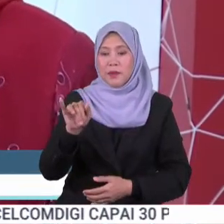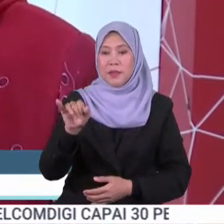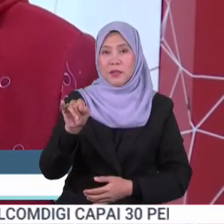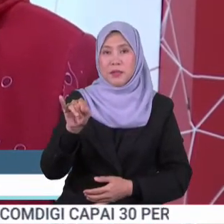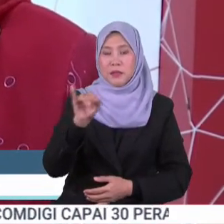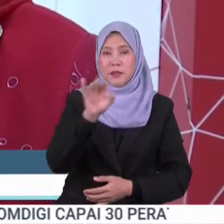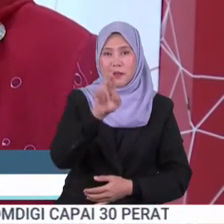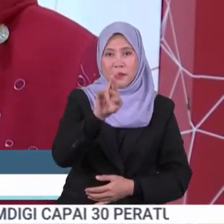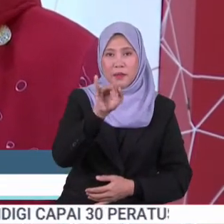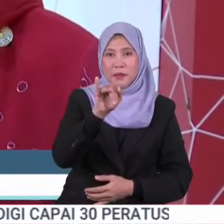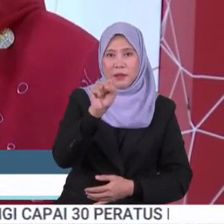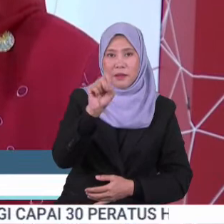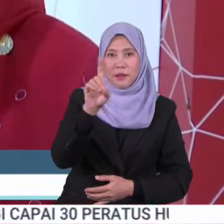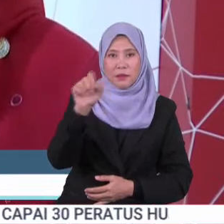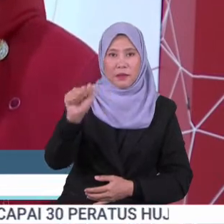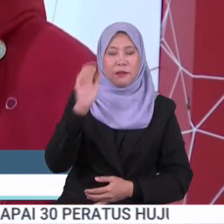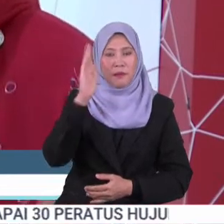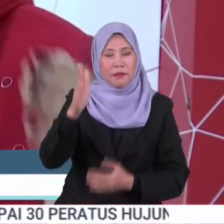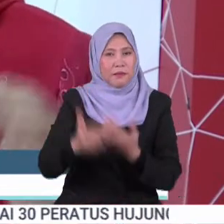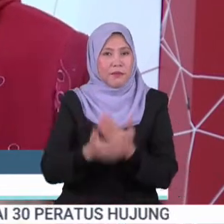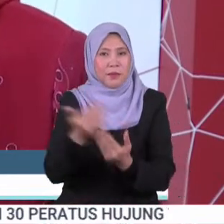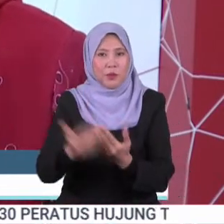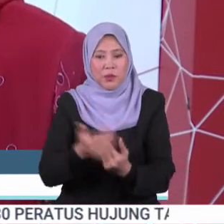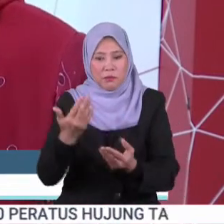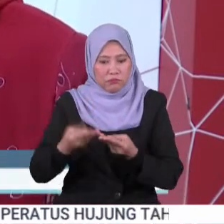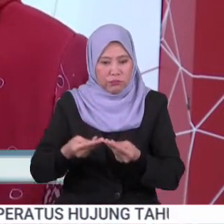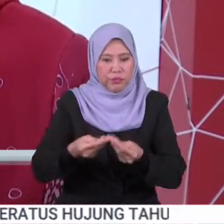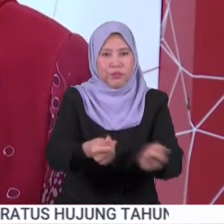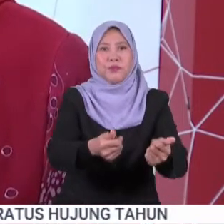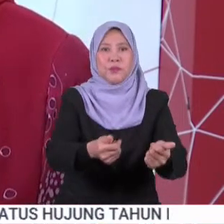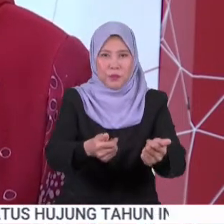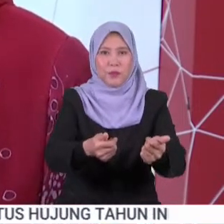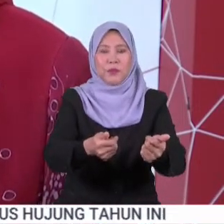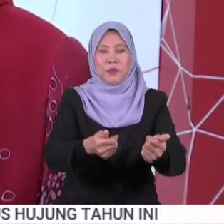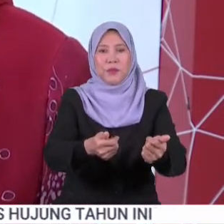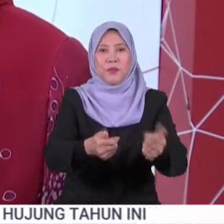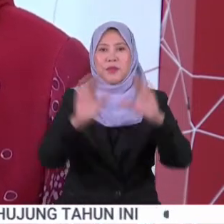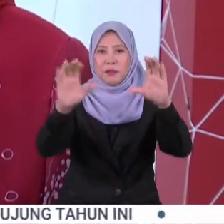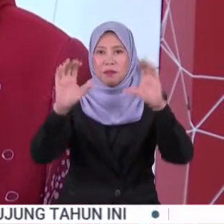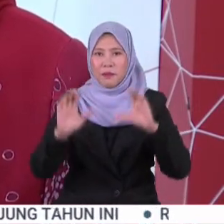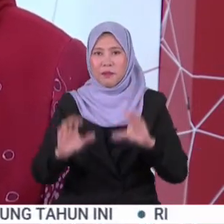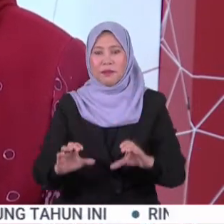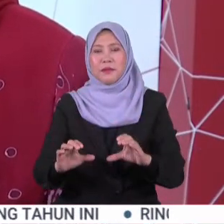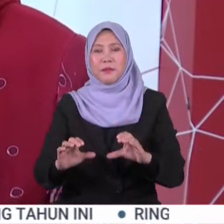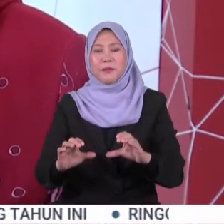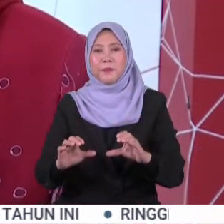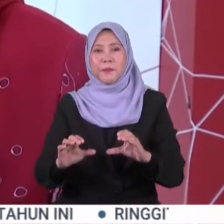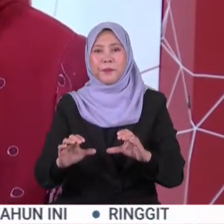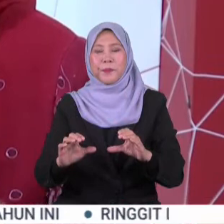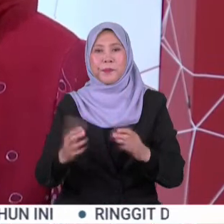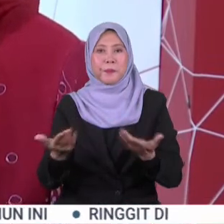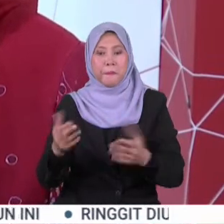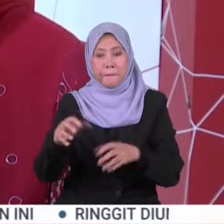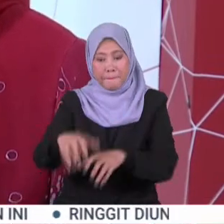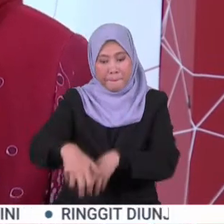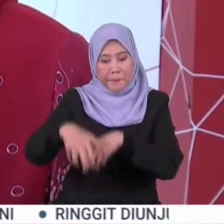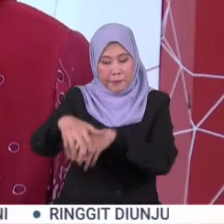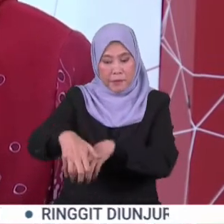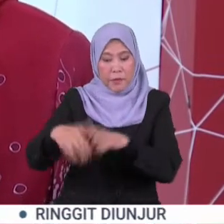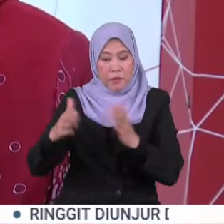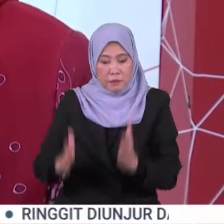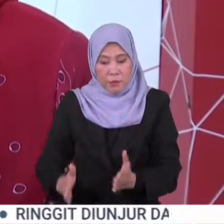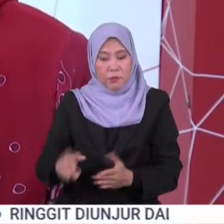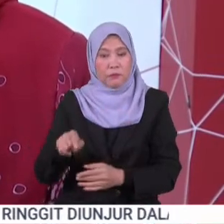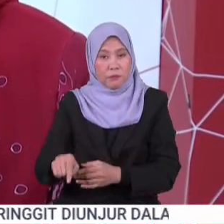akan pastikan, Rizda akan memudah carakan cara apa ni pekebun